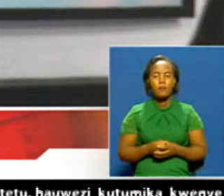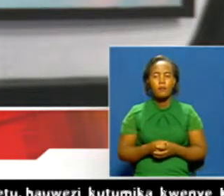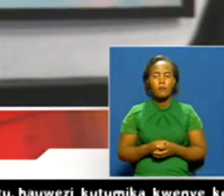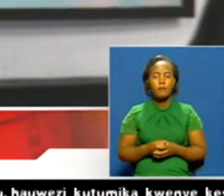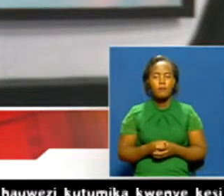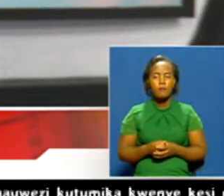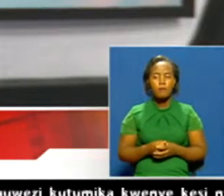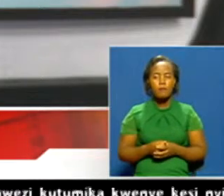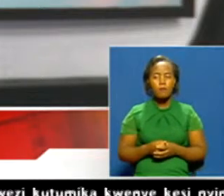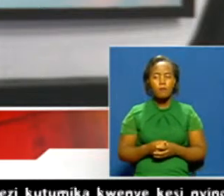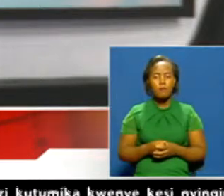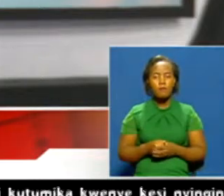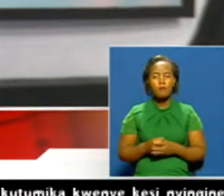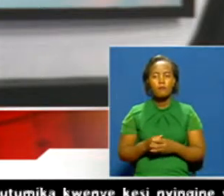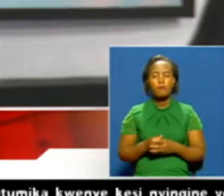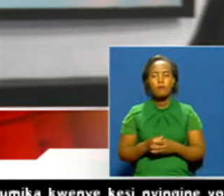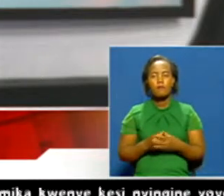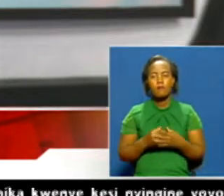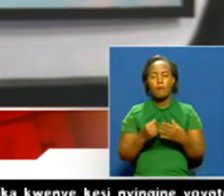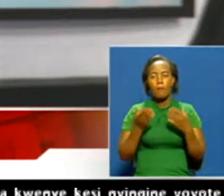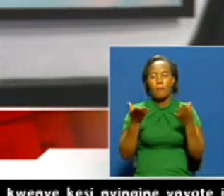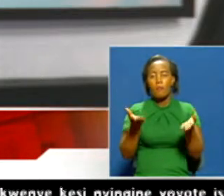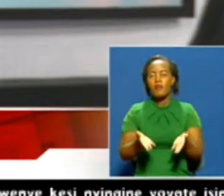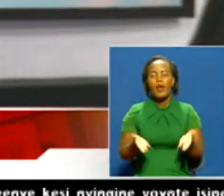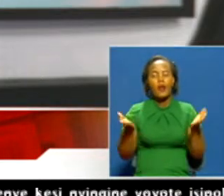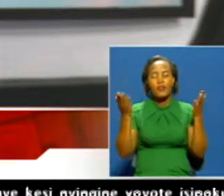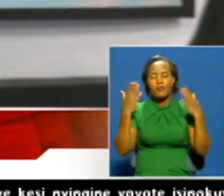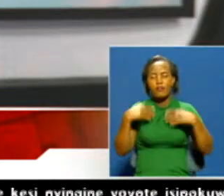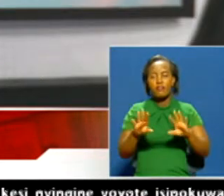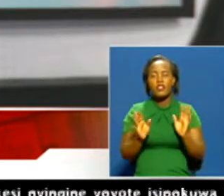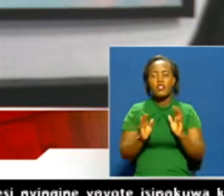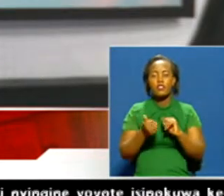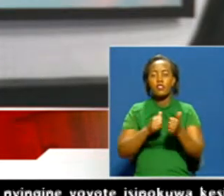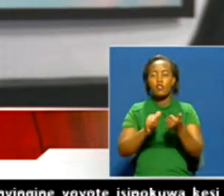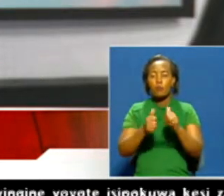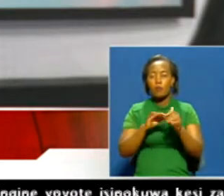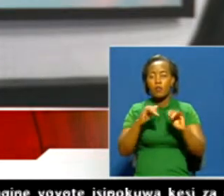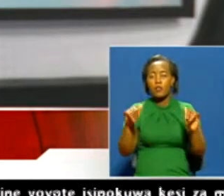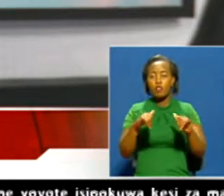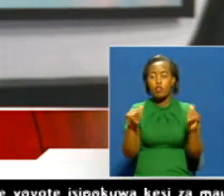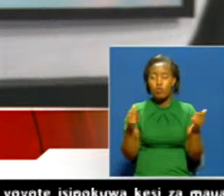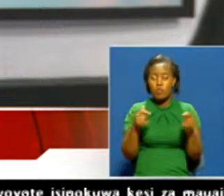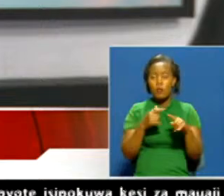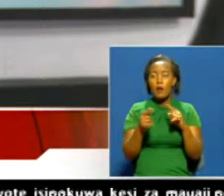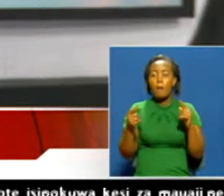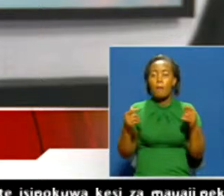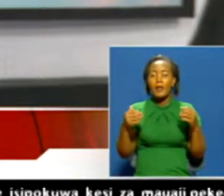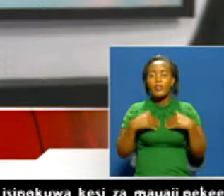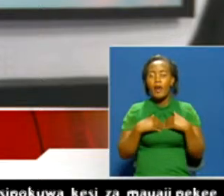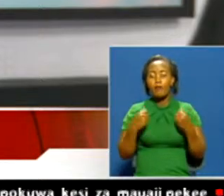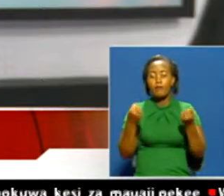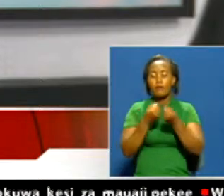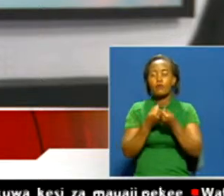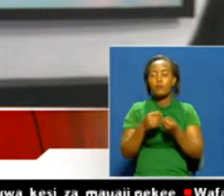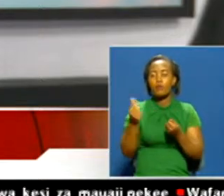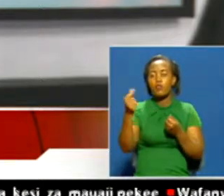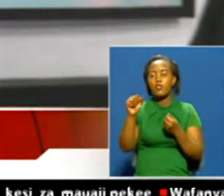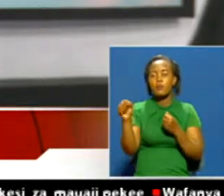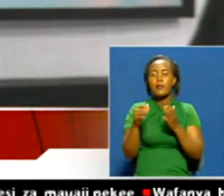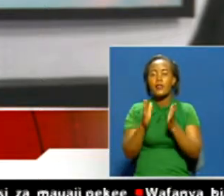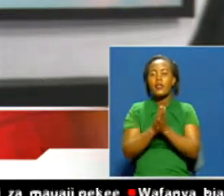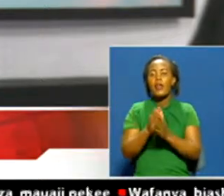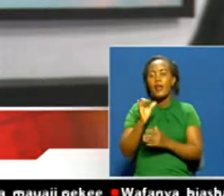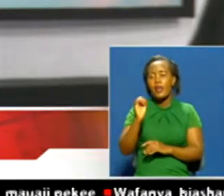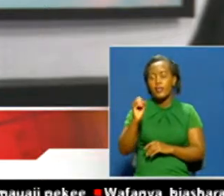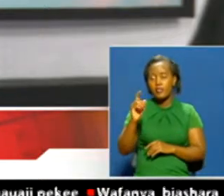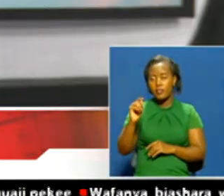Na kufikia hapo, mtazamaji, sina la ziada ile kukunja jamvi habari za sporti. Hata hivyo, mechi kubwa kama nilivyodokeza ni kati ya Hispania na Italia, ambapo bila shaka